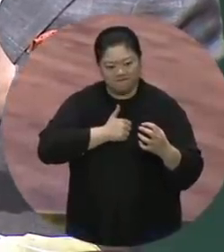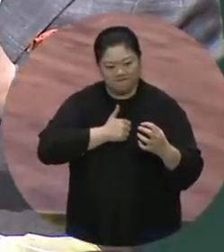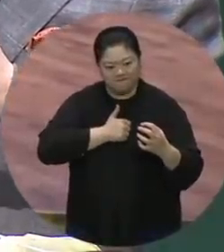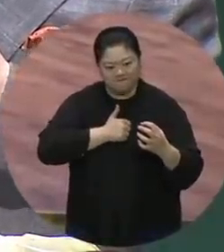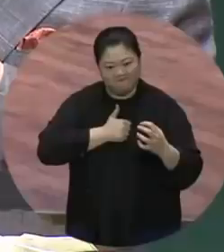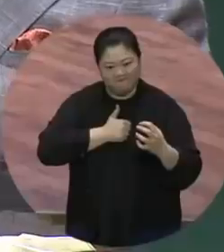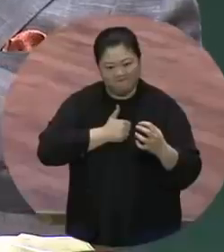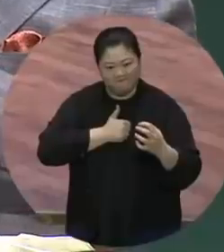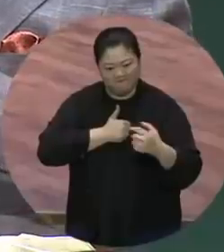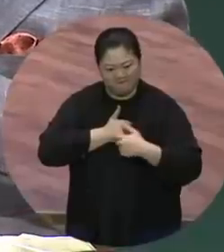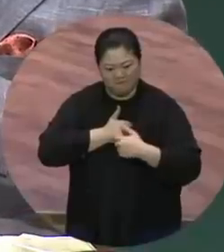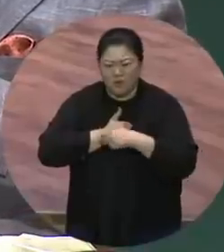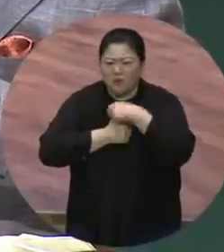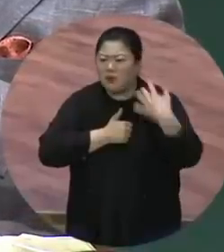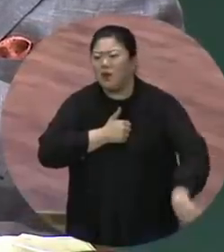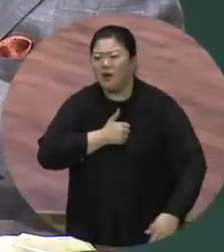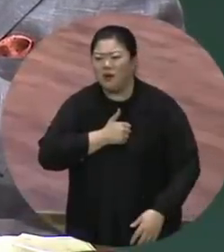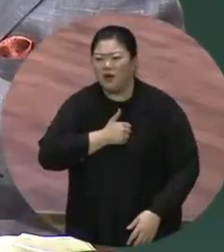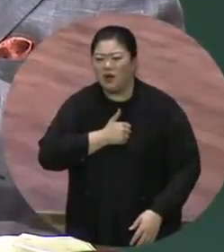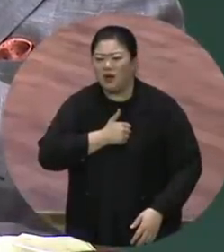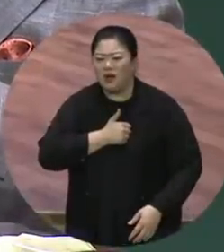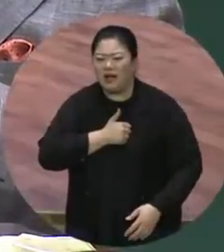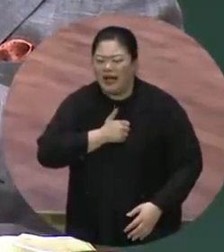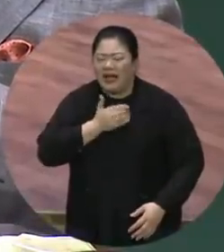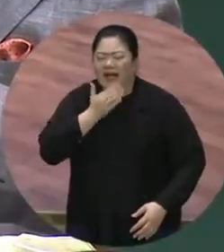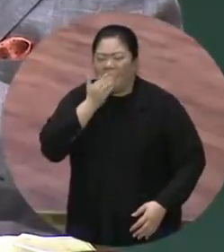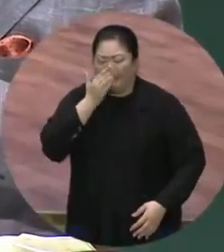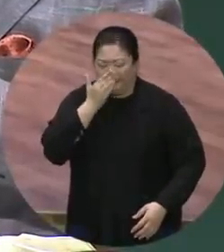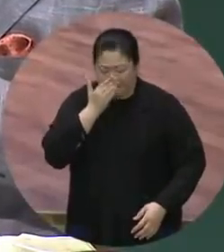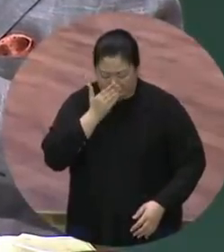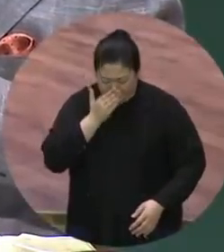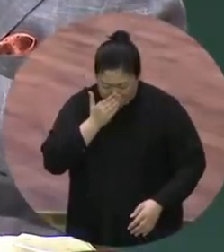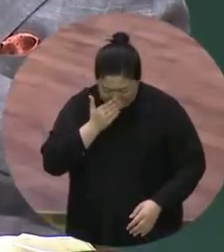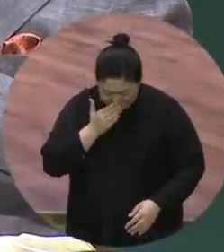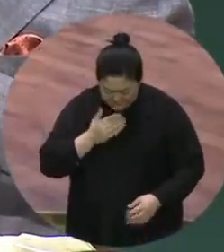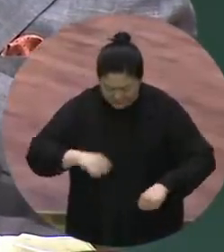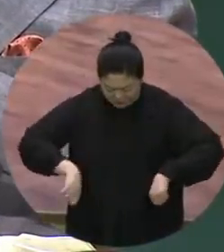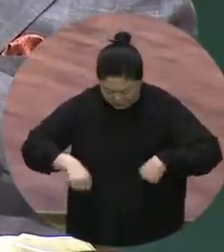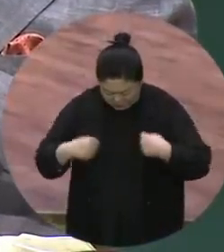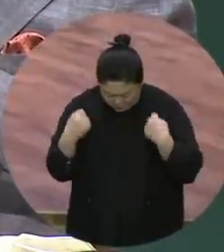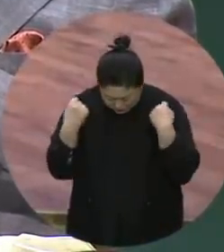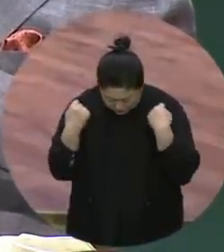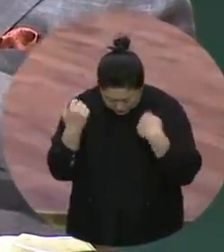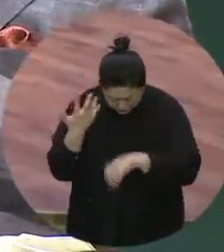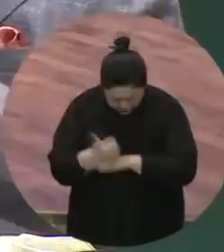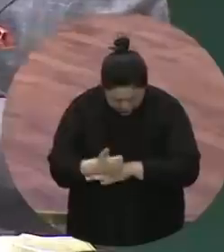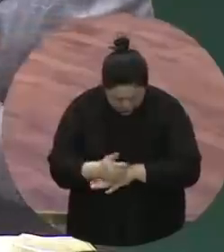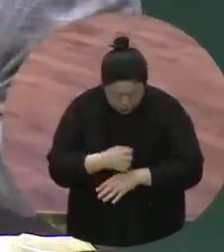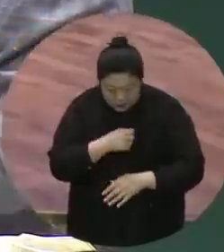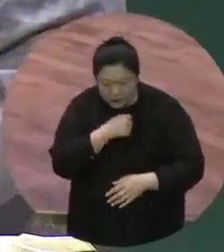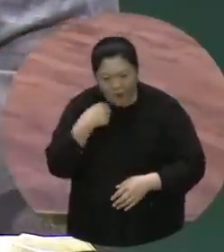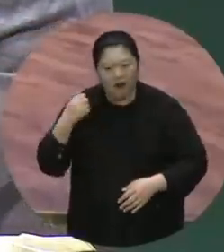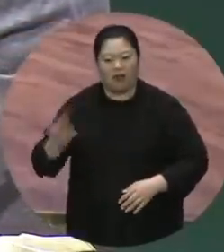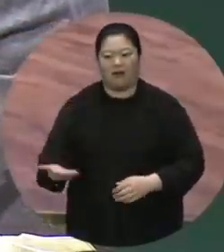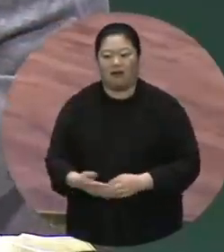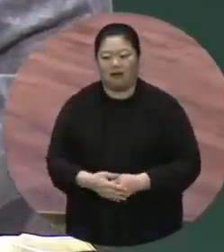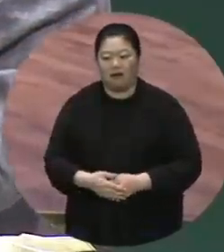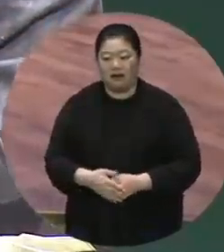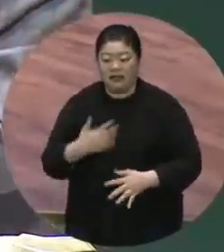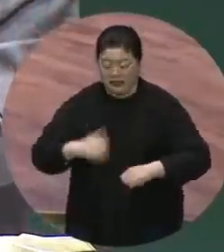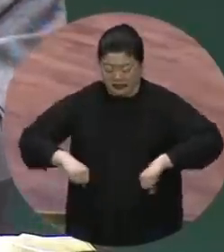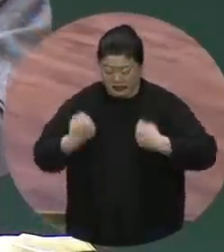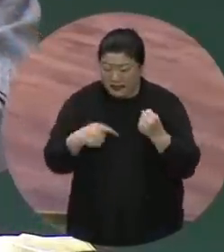맛이. 만날수록 맛이 나야 돼. 죽은 거예요 그게. 나는 죽고 그리스도가